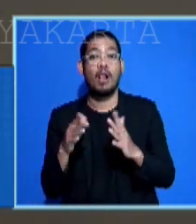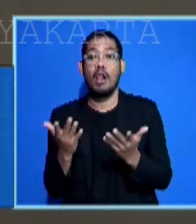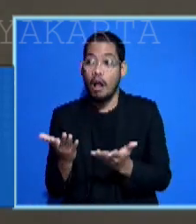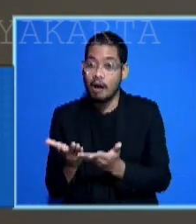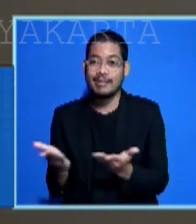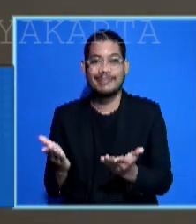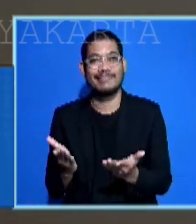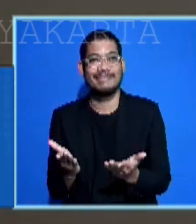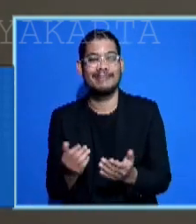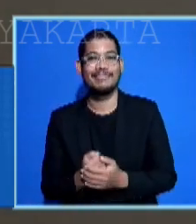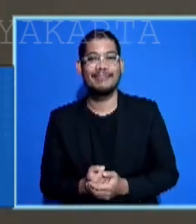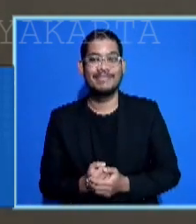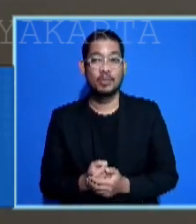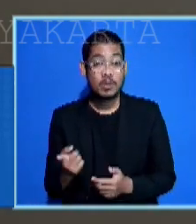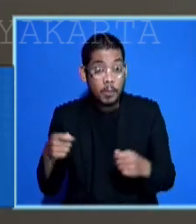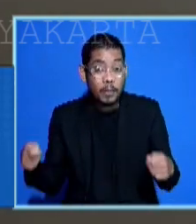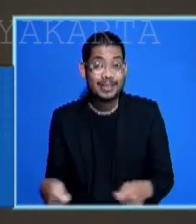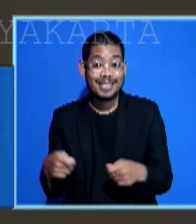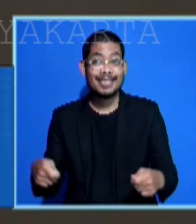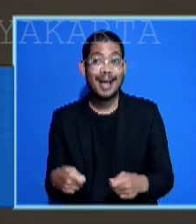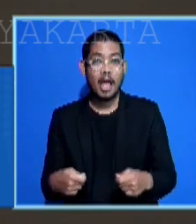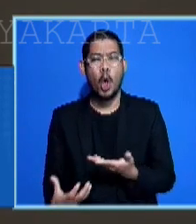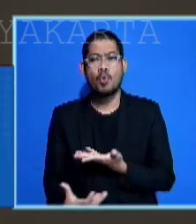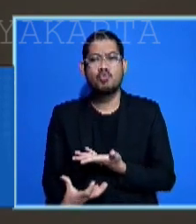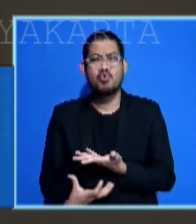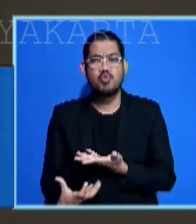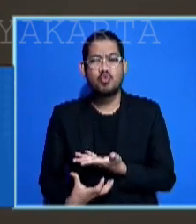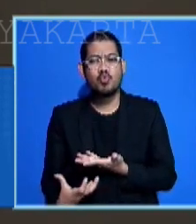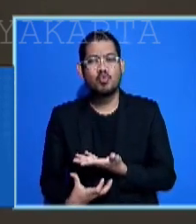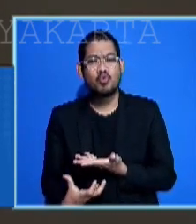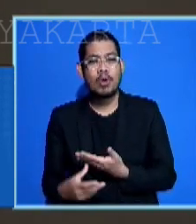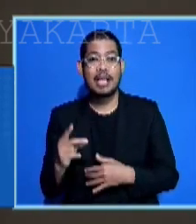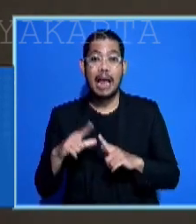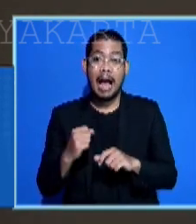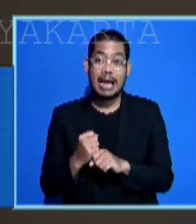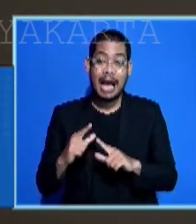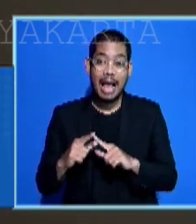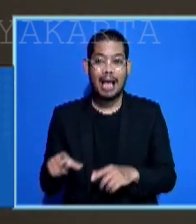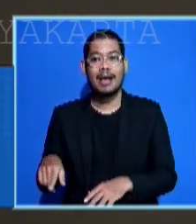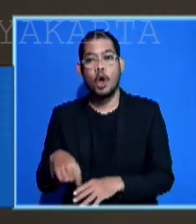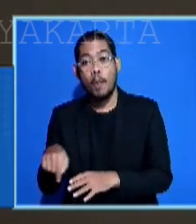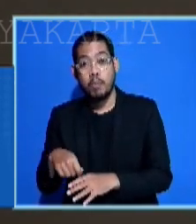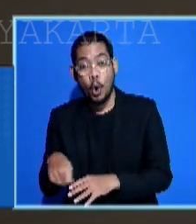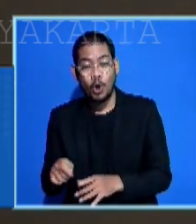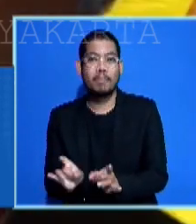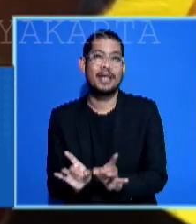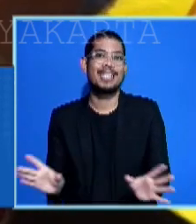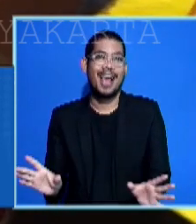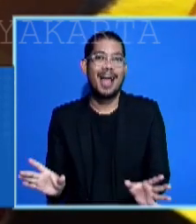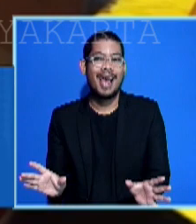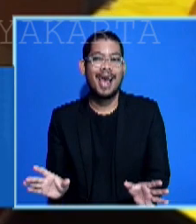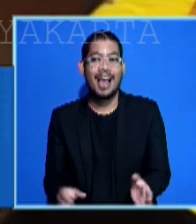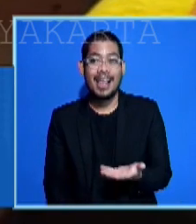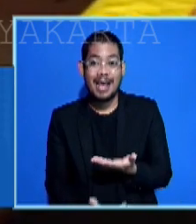nih, masak pakai tungku arang dan kompor gas bikin beda cita rasanya. Kalau masak pakai arang, aromanya lebih